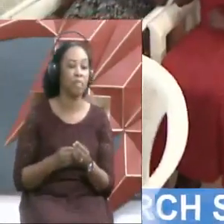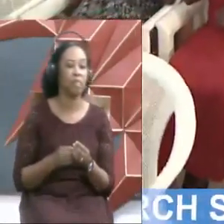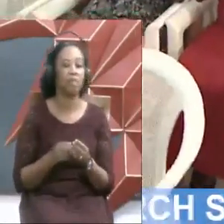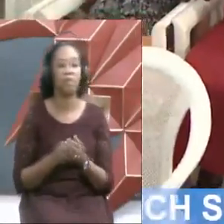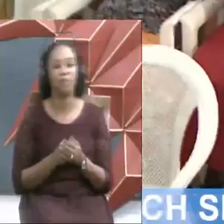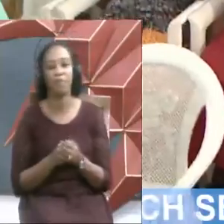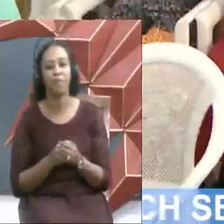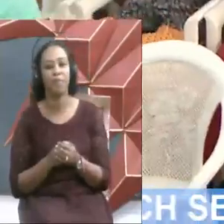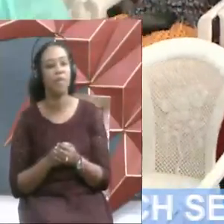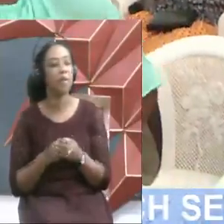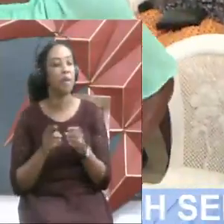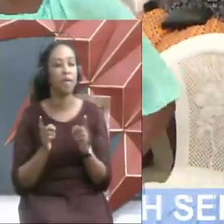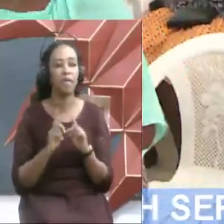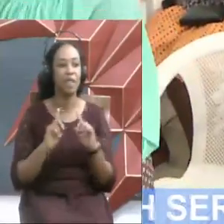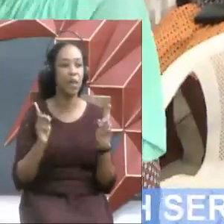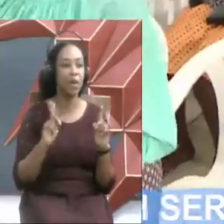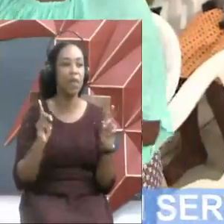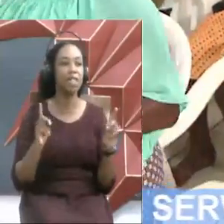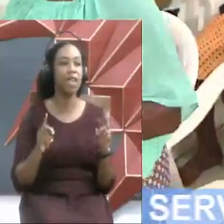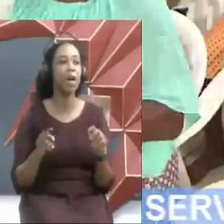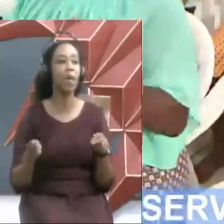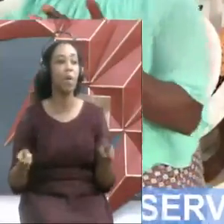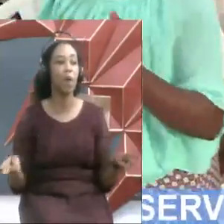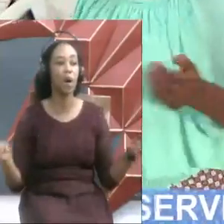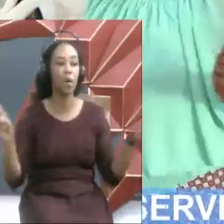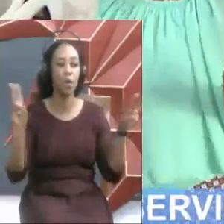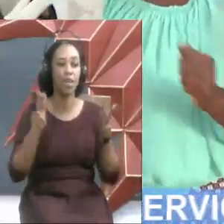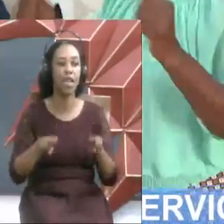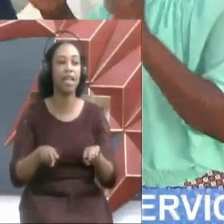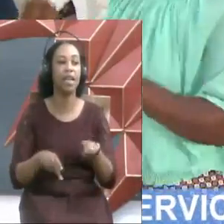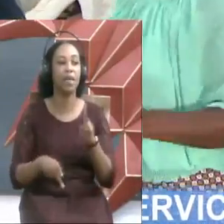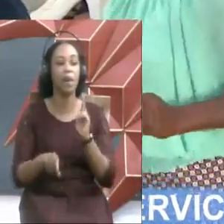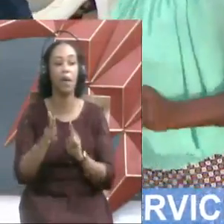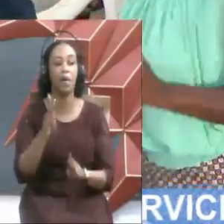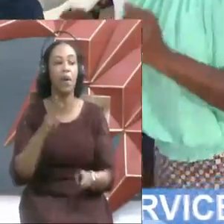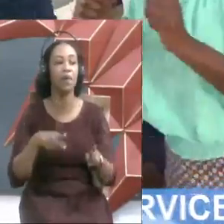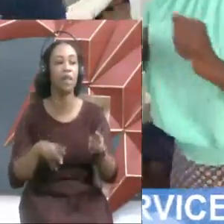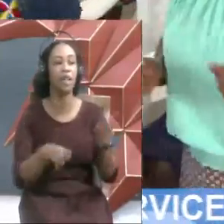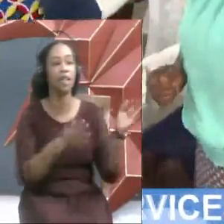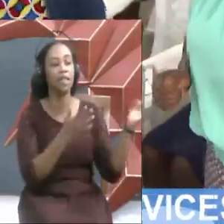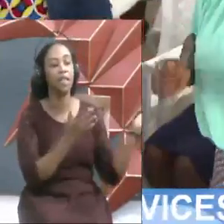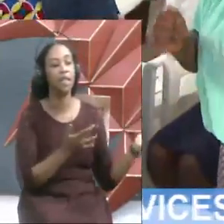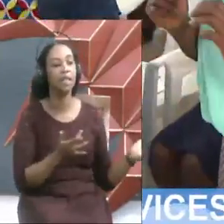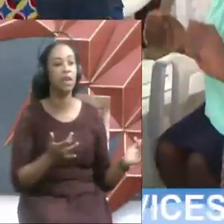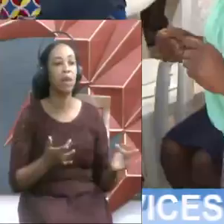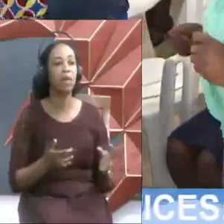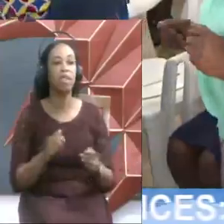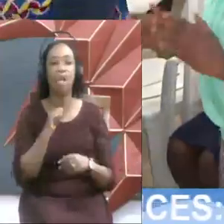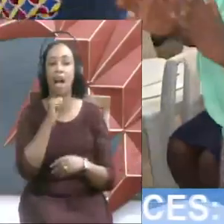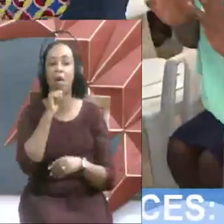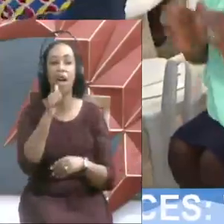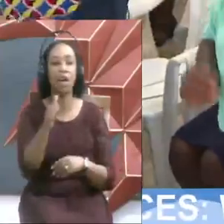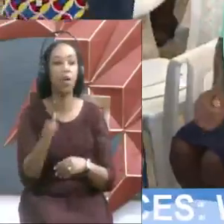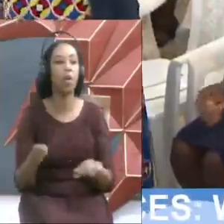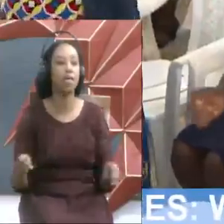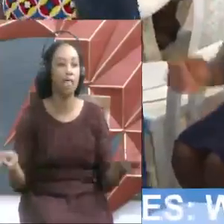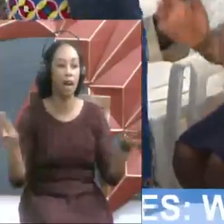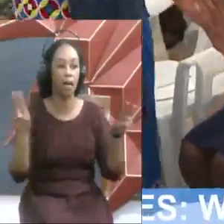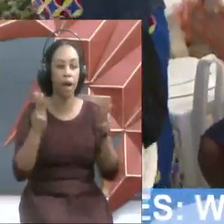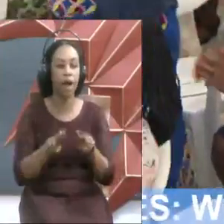Yesu oh sikobizaba sikobizaba muba kutegere sikobizaba